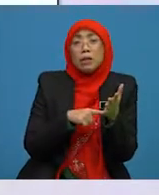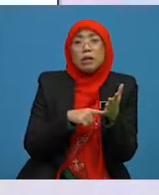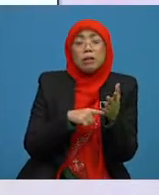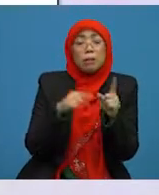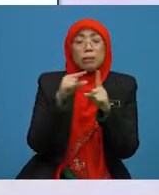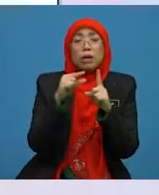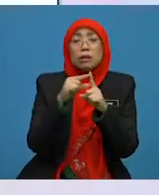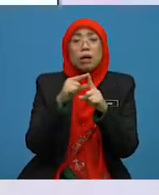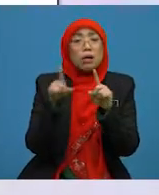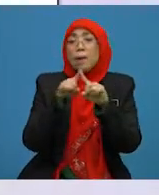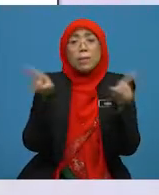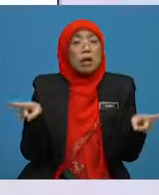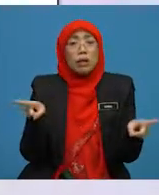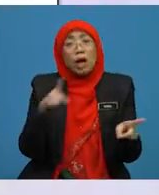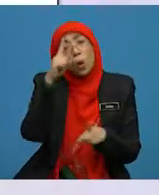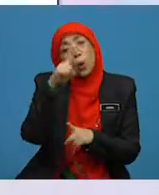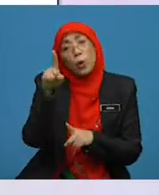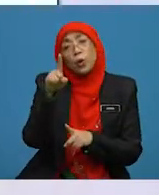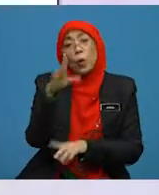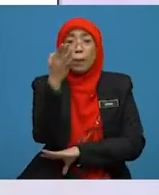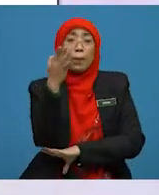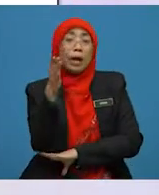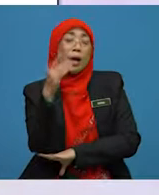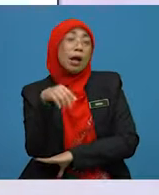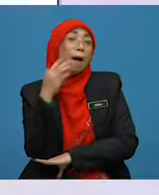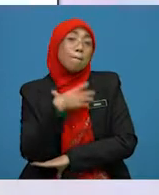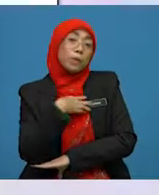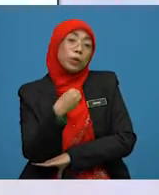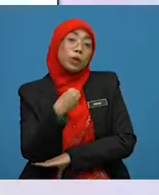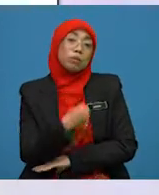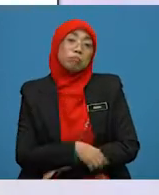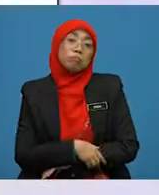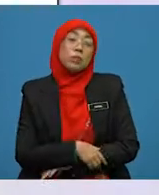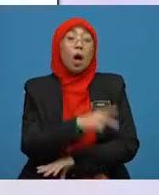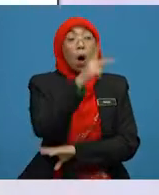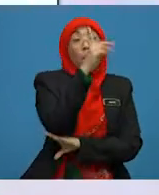menunjukkan makna denotatif dan makna konotatif.